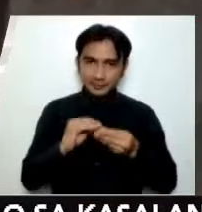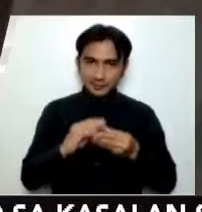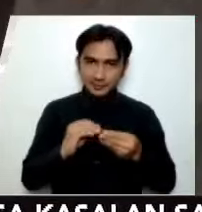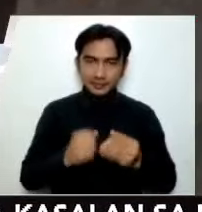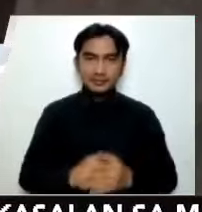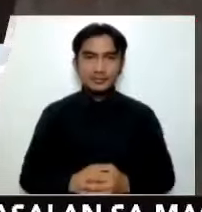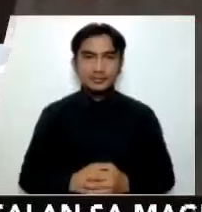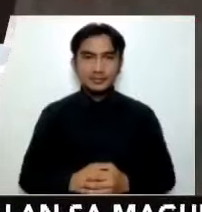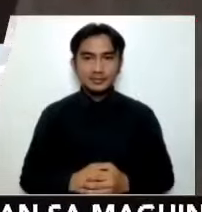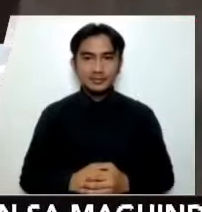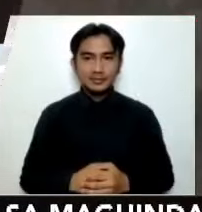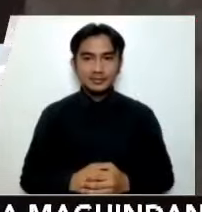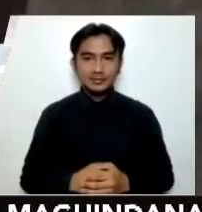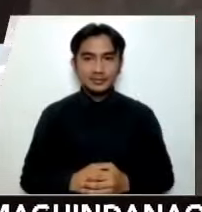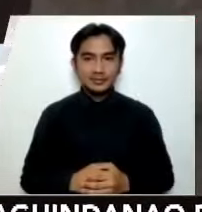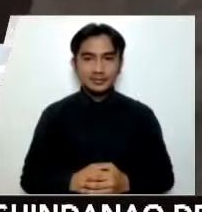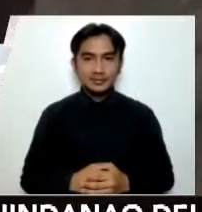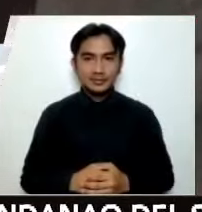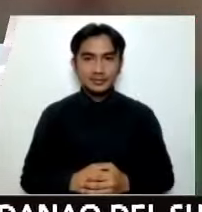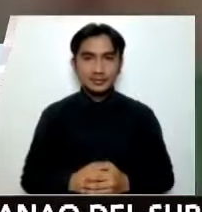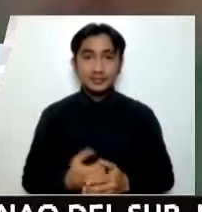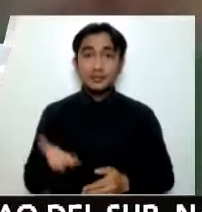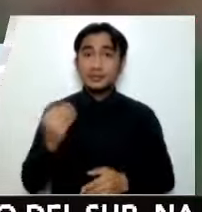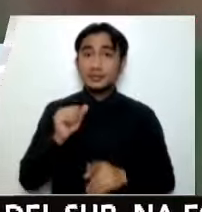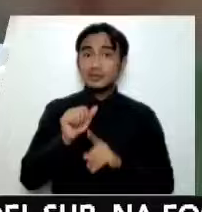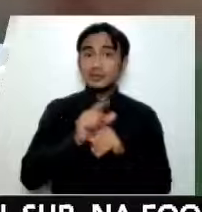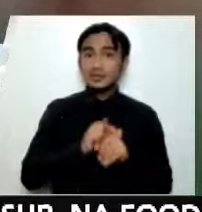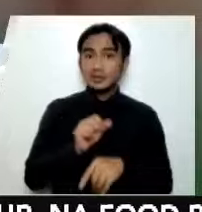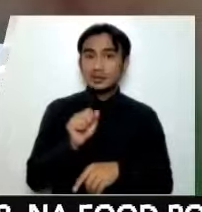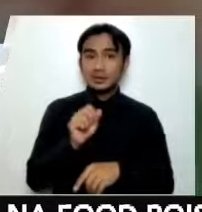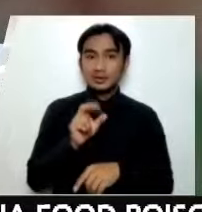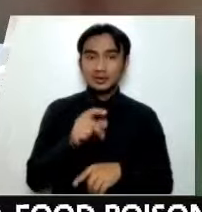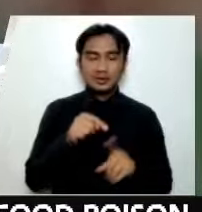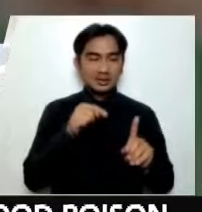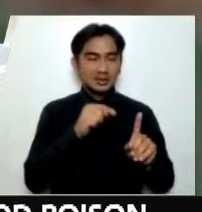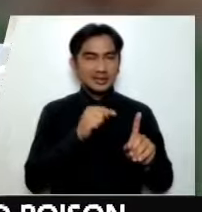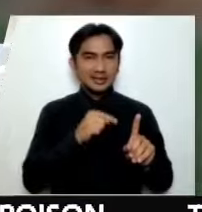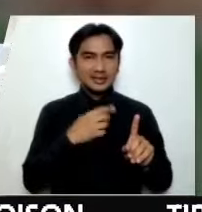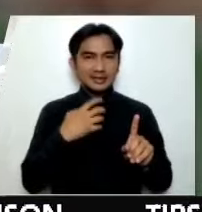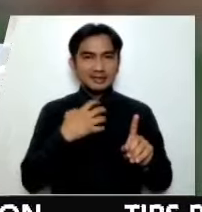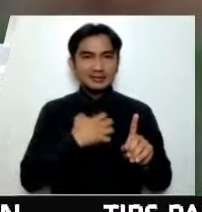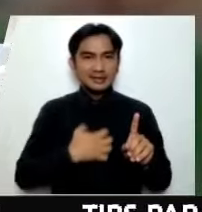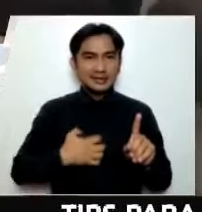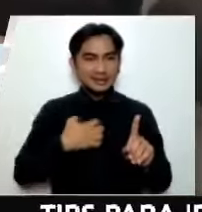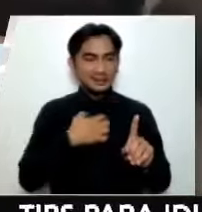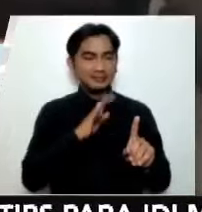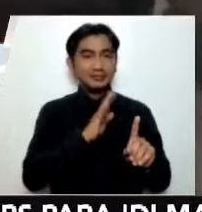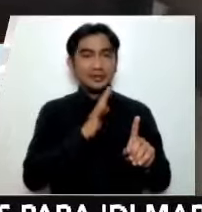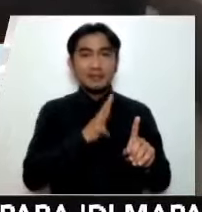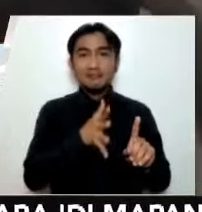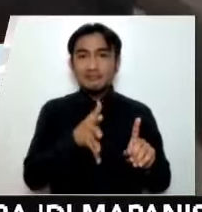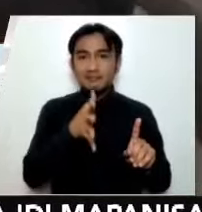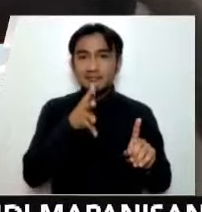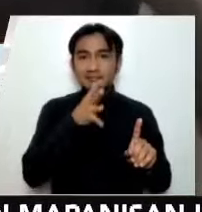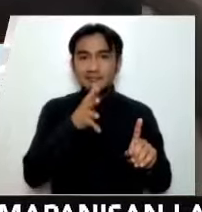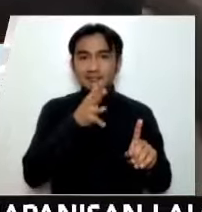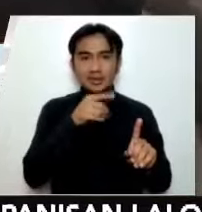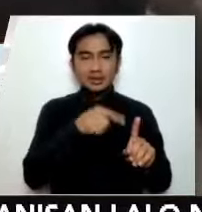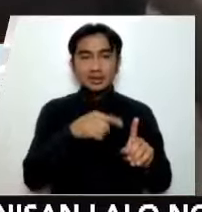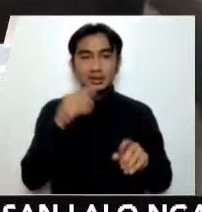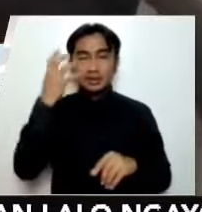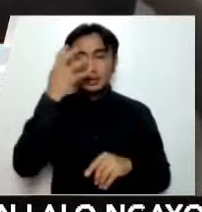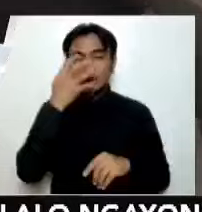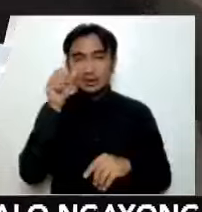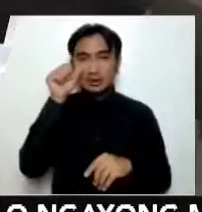son nitong April 13 nagreklamo Sa matinding init ang ina ni ivet Morales nahilo at namanhid ang